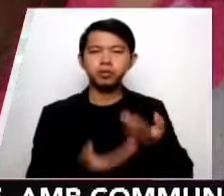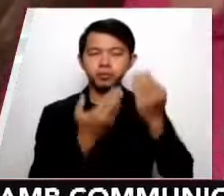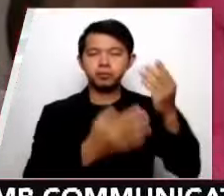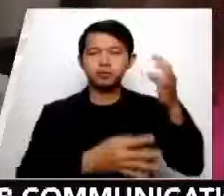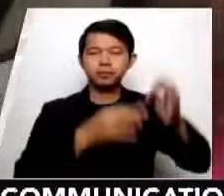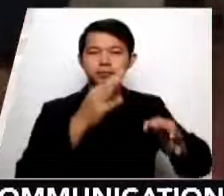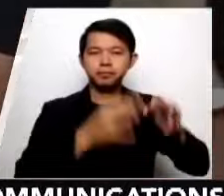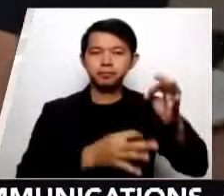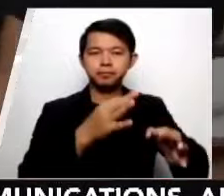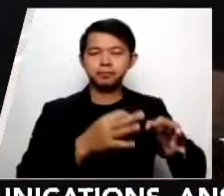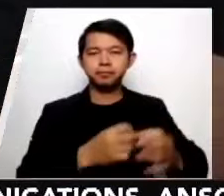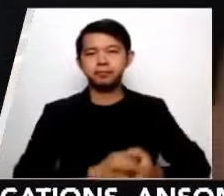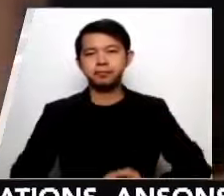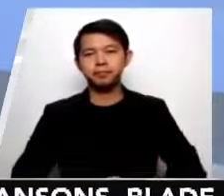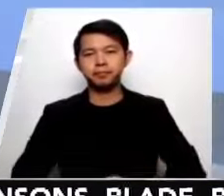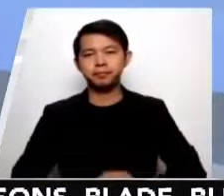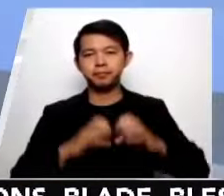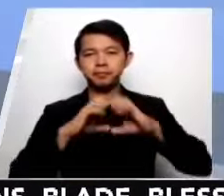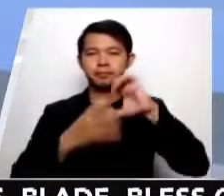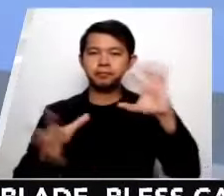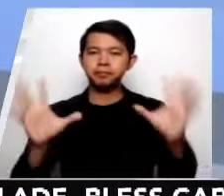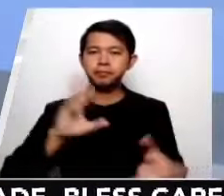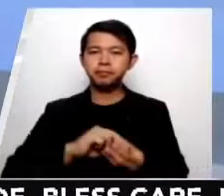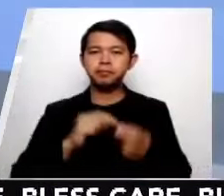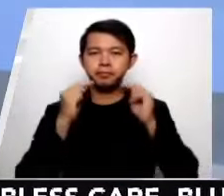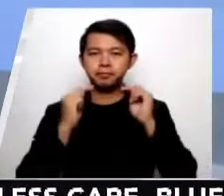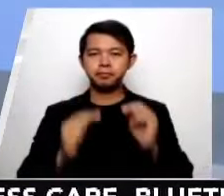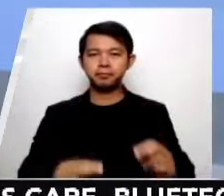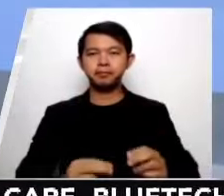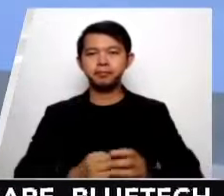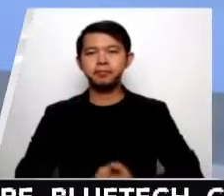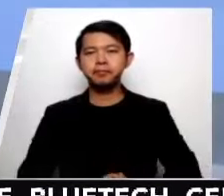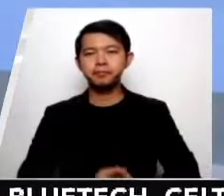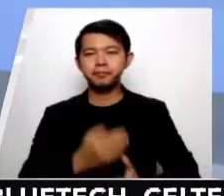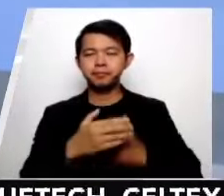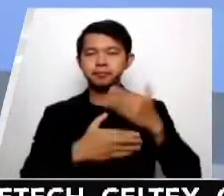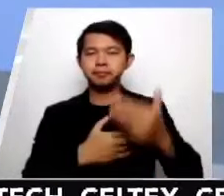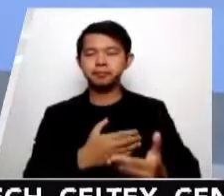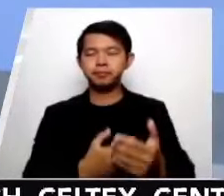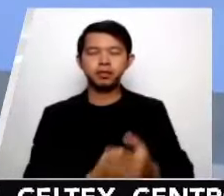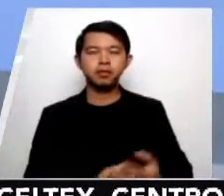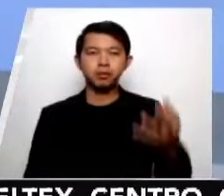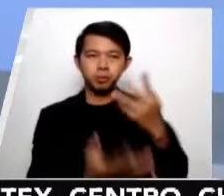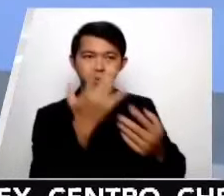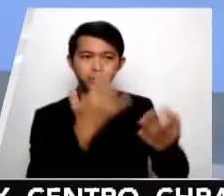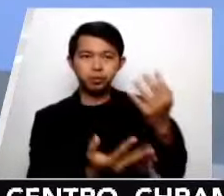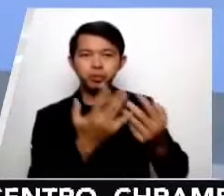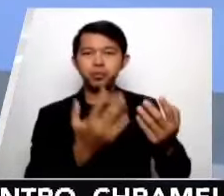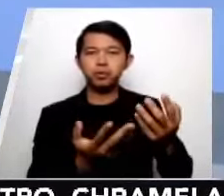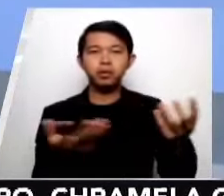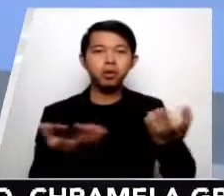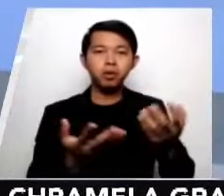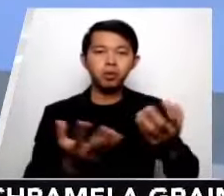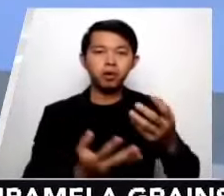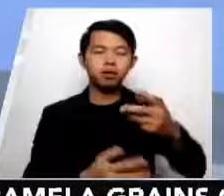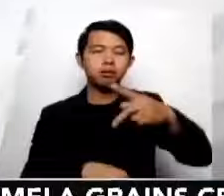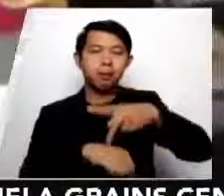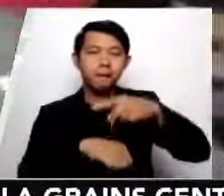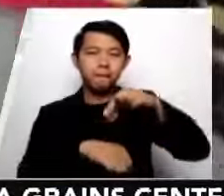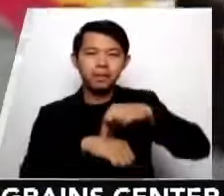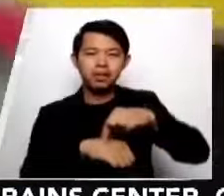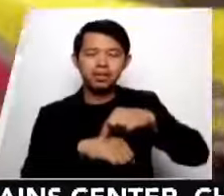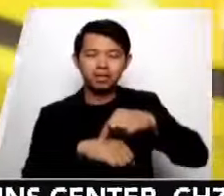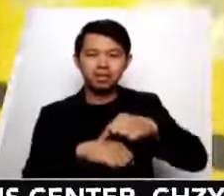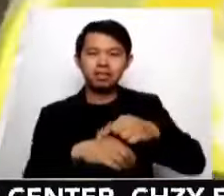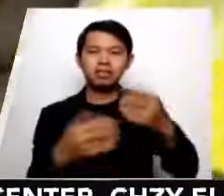sa GMA Integrated News. Sumiklab ang sunog sa Barangay San Isidro, Parañaque City ngayong gabi. Pahirapan